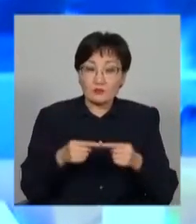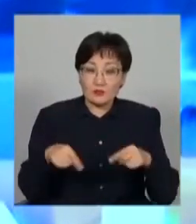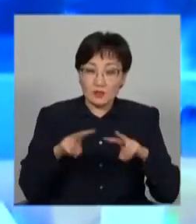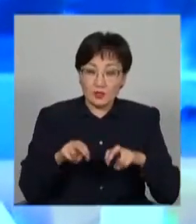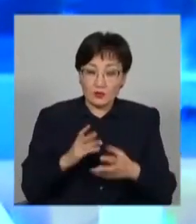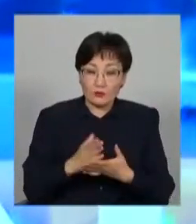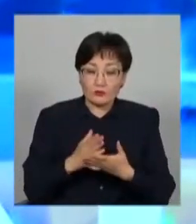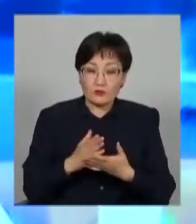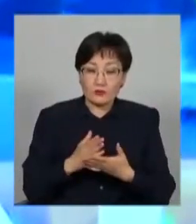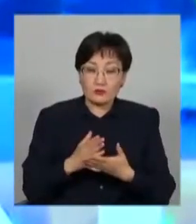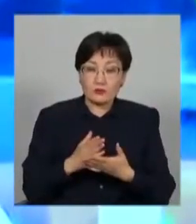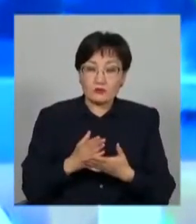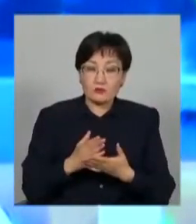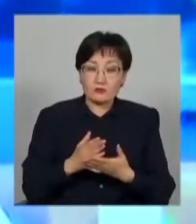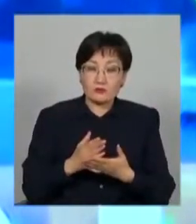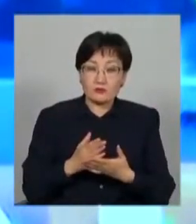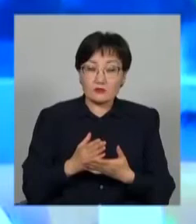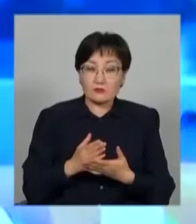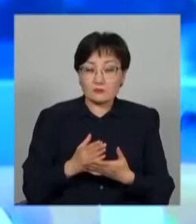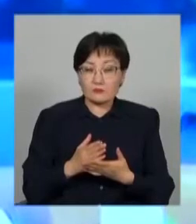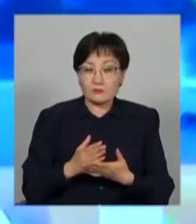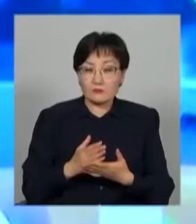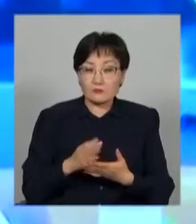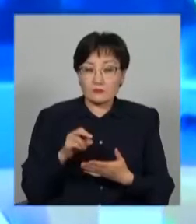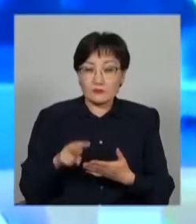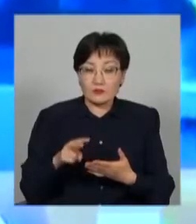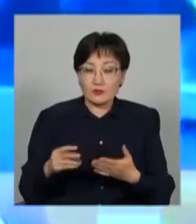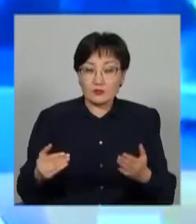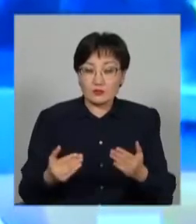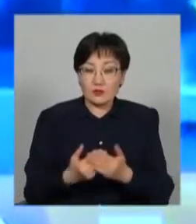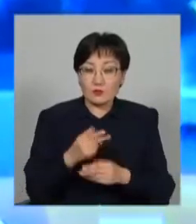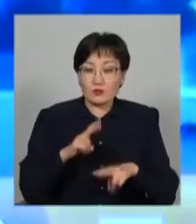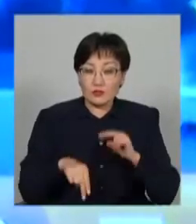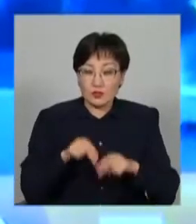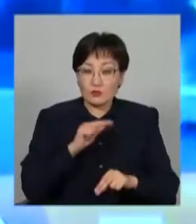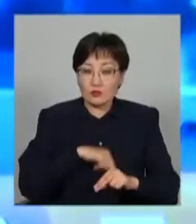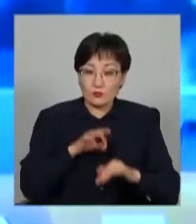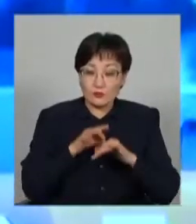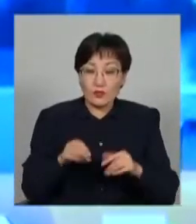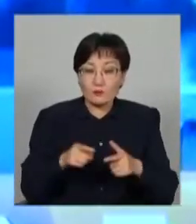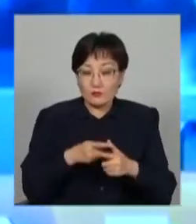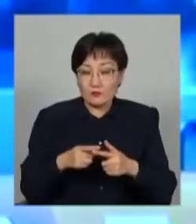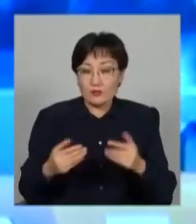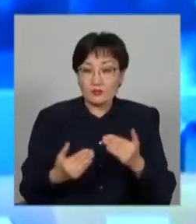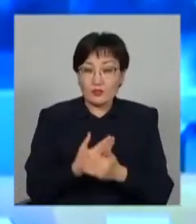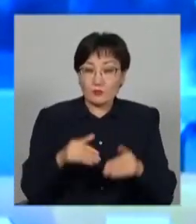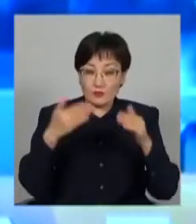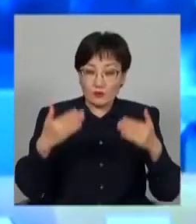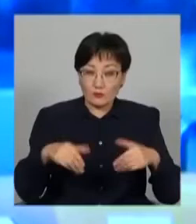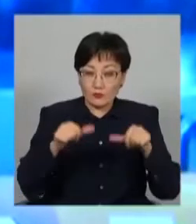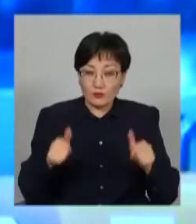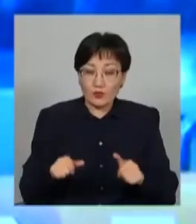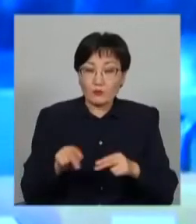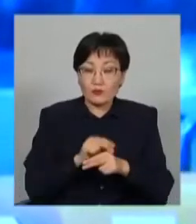қаралуда. Ол жаңағы оның ақыр оны жаңағы сол қайттан құрылыс жұмыстарын жүргізетін болса, болмаса қайттан сыртқы келбетін келтіретін болса,